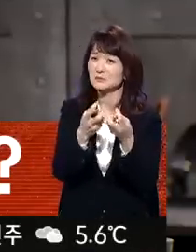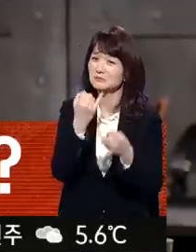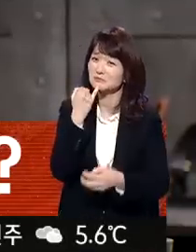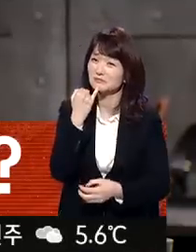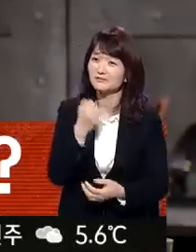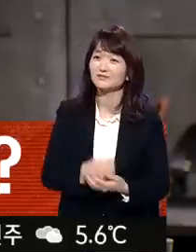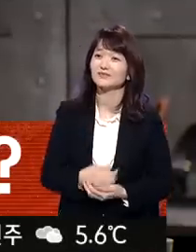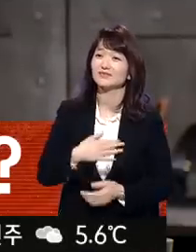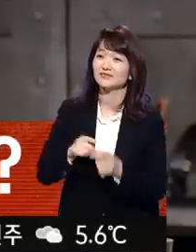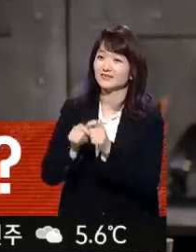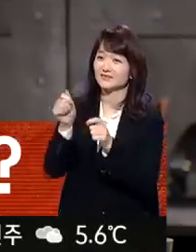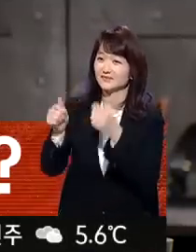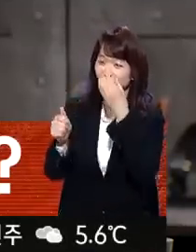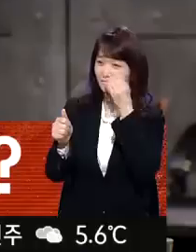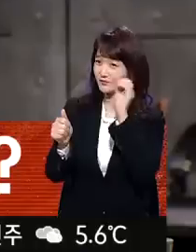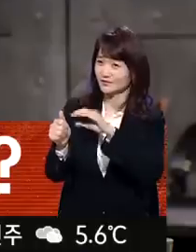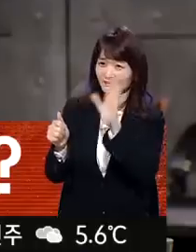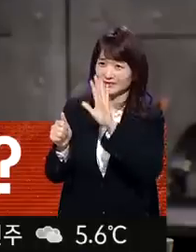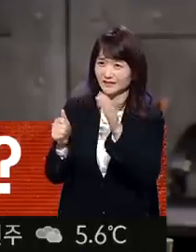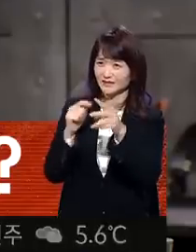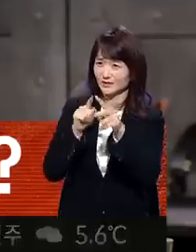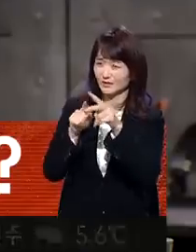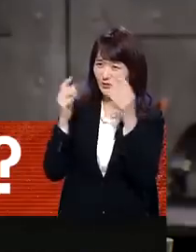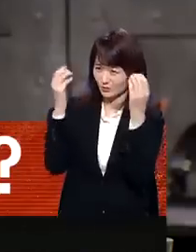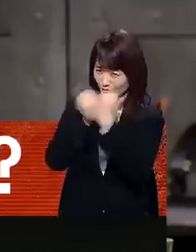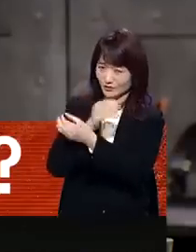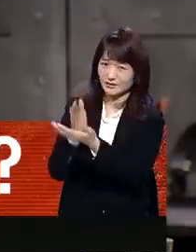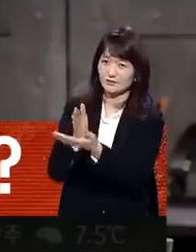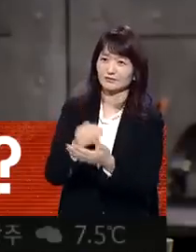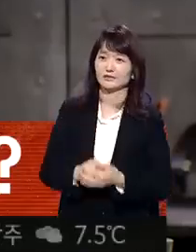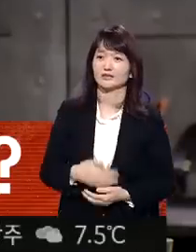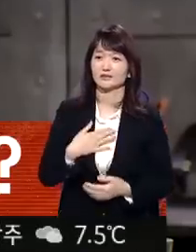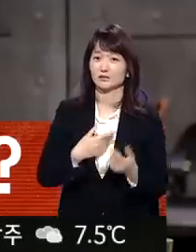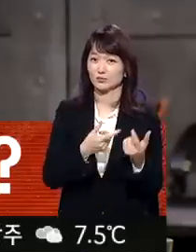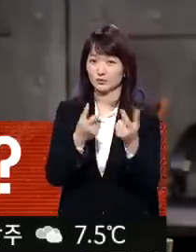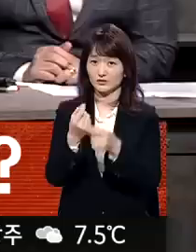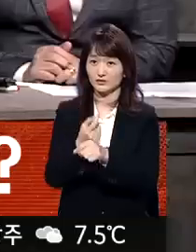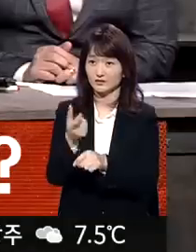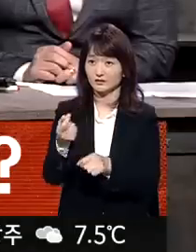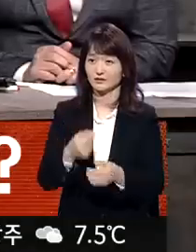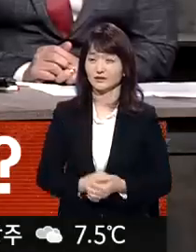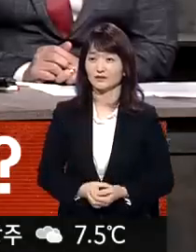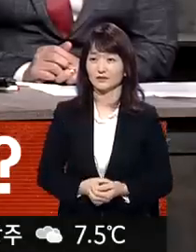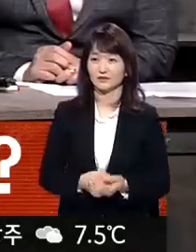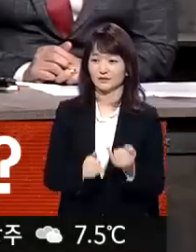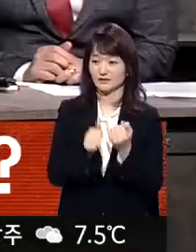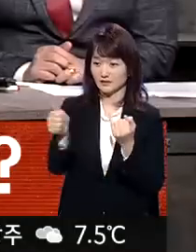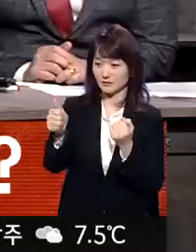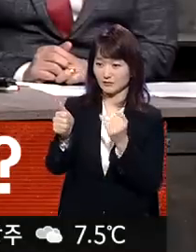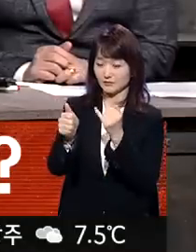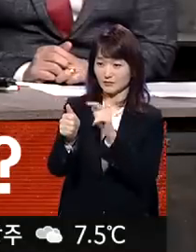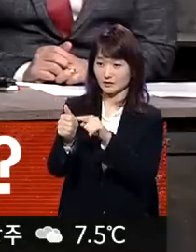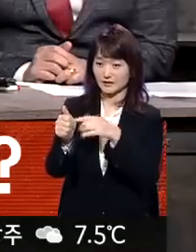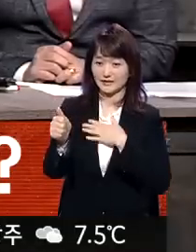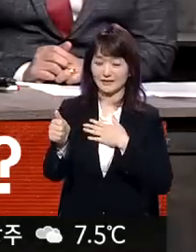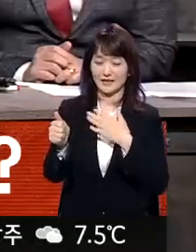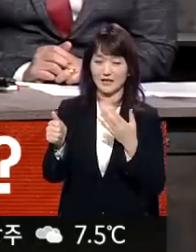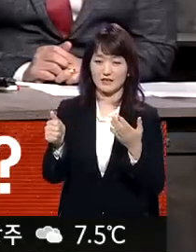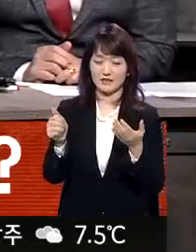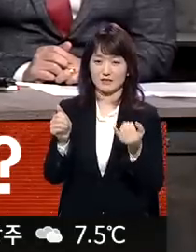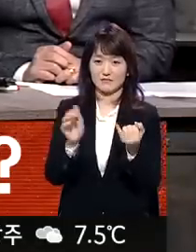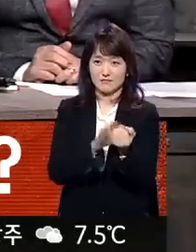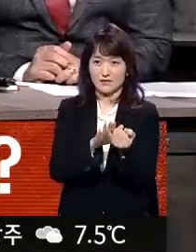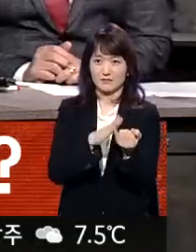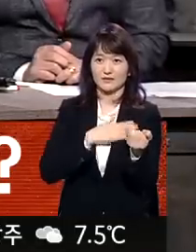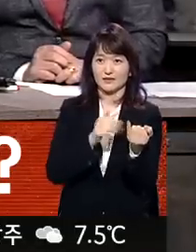팀장님 무시하는 거 아니에요. 오해하지 마시고요. 만약에 제가 솔루션하면 저는 똑같이 할 것 같아요. 그러니까 남편이 나를 만지면 제가 아내면 똑같이 남편을 문지를